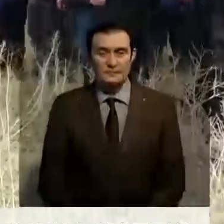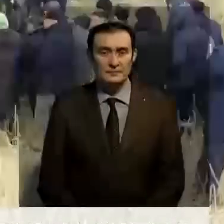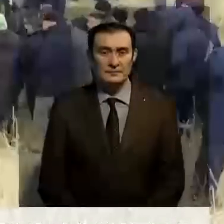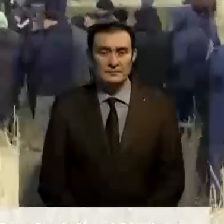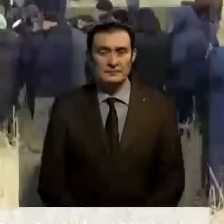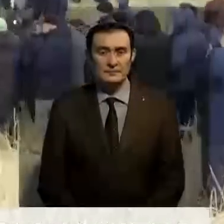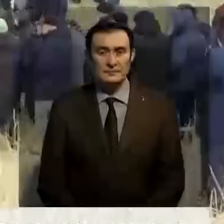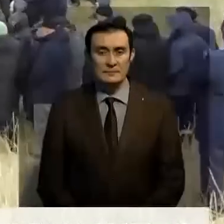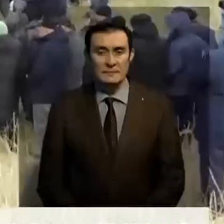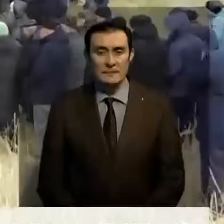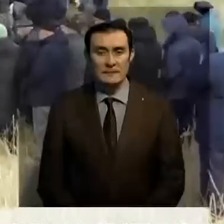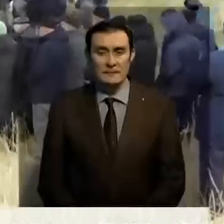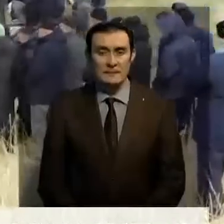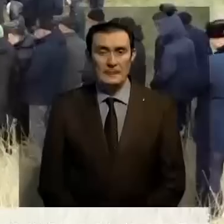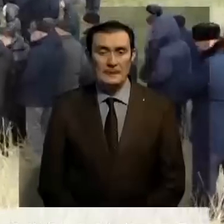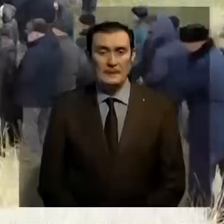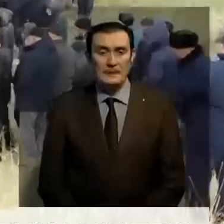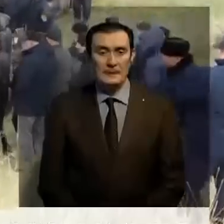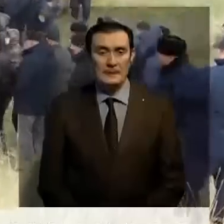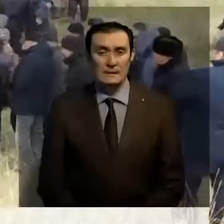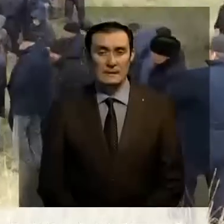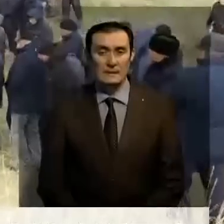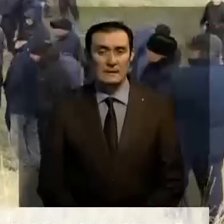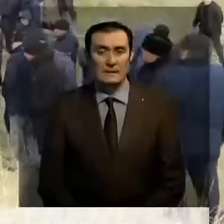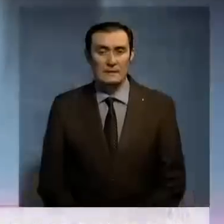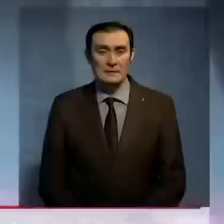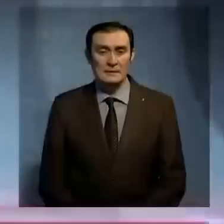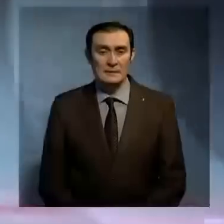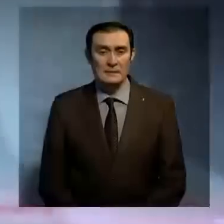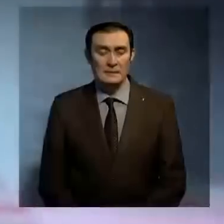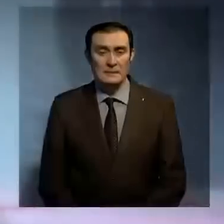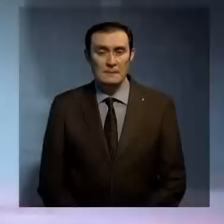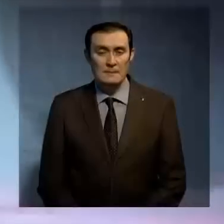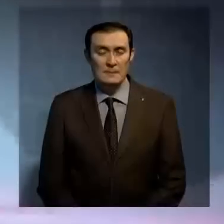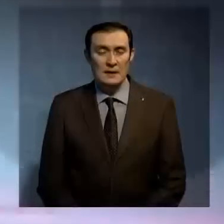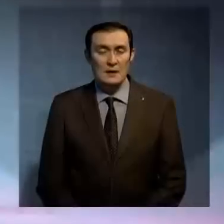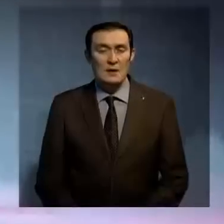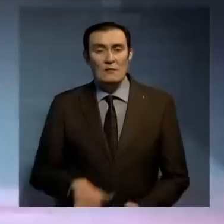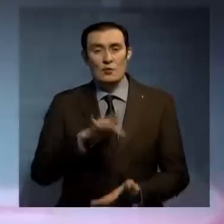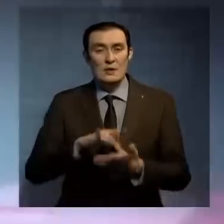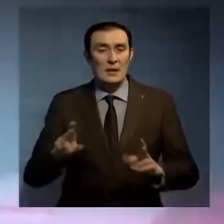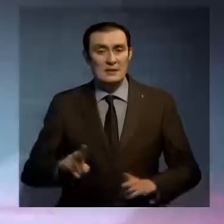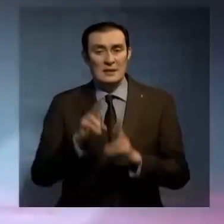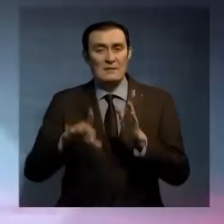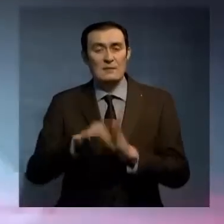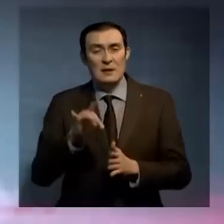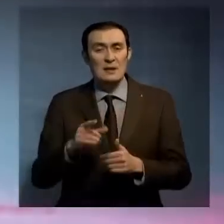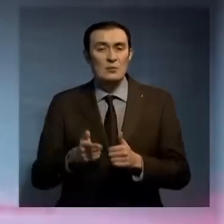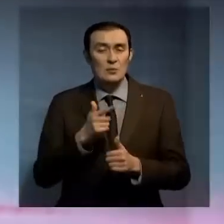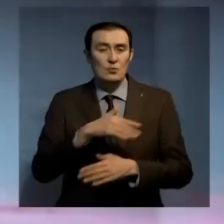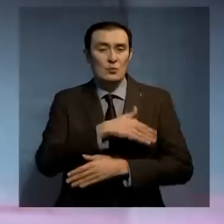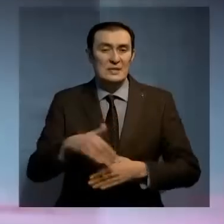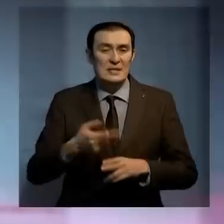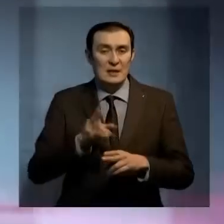Сейлхан, Руслан Хатилла, Жамбылская область, Хабар 24. столице определились с выбором